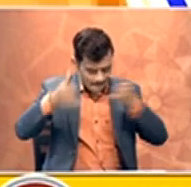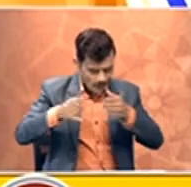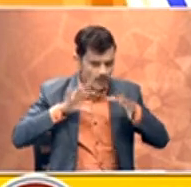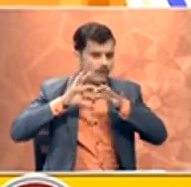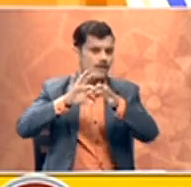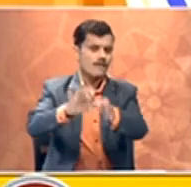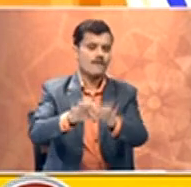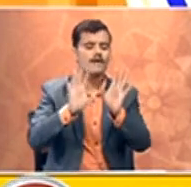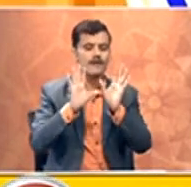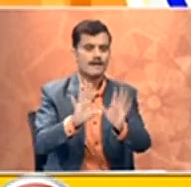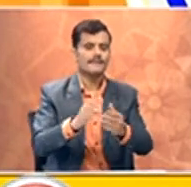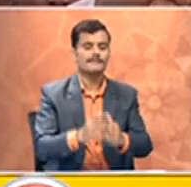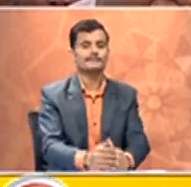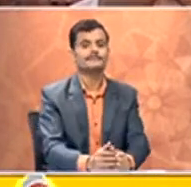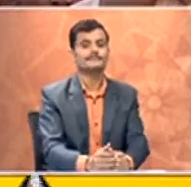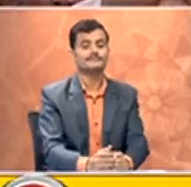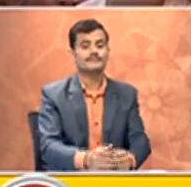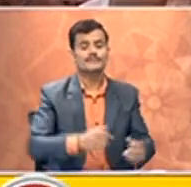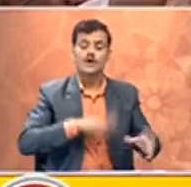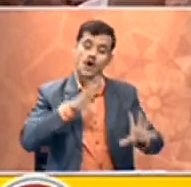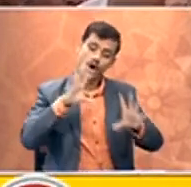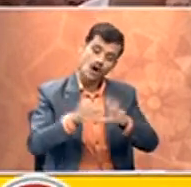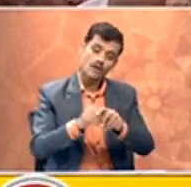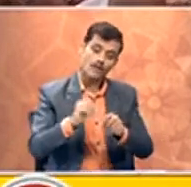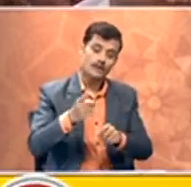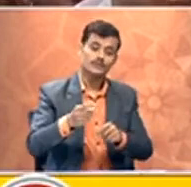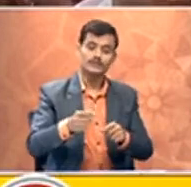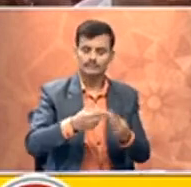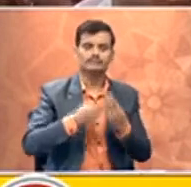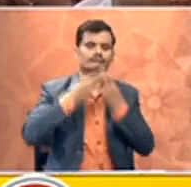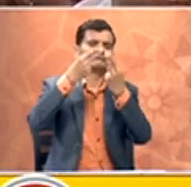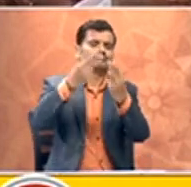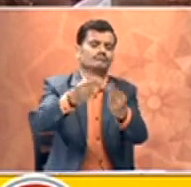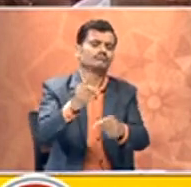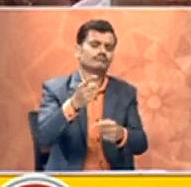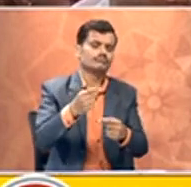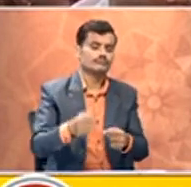साथ जुड़े हुए हैं। मैं सबसे पहले इनके बारे में आपको बता दूं।